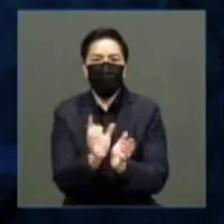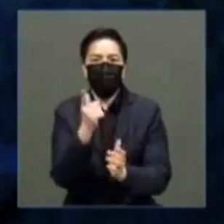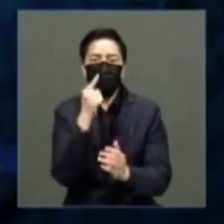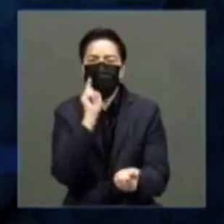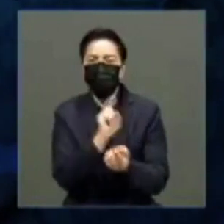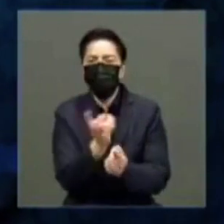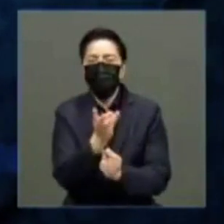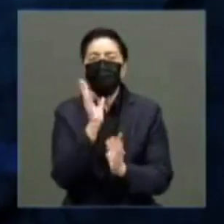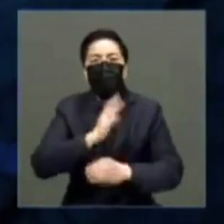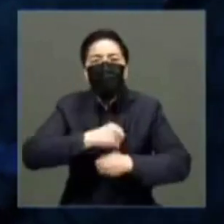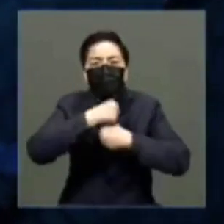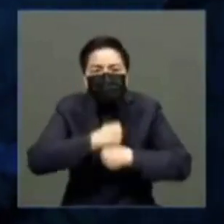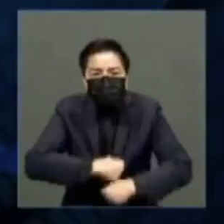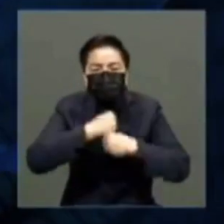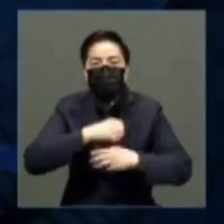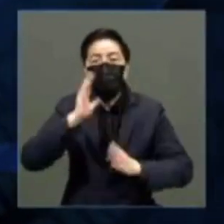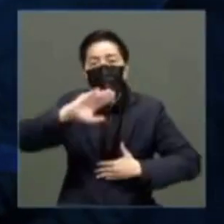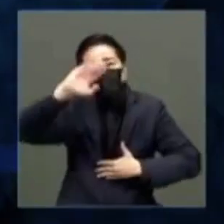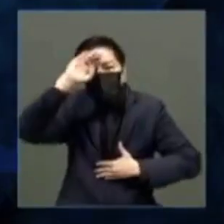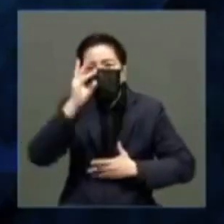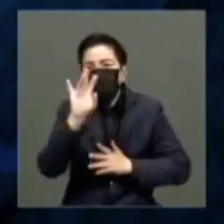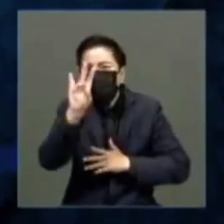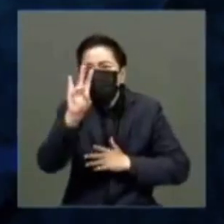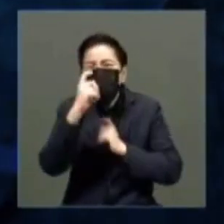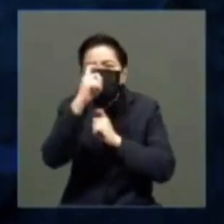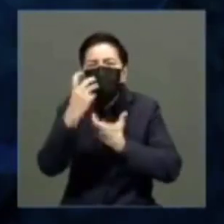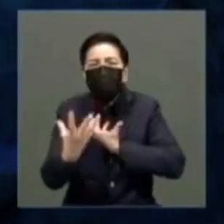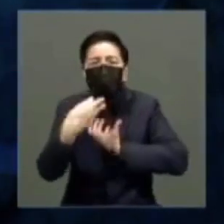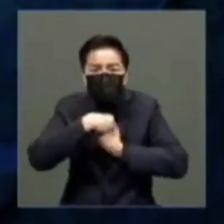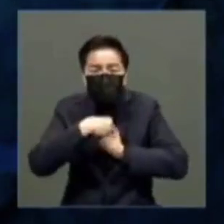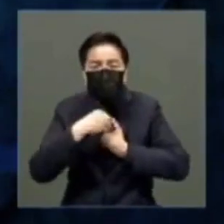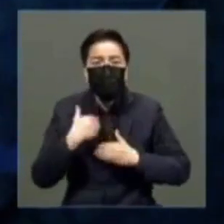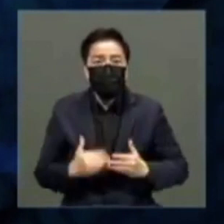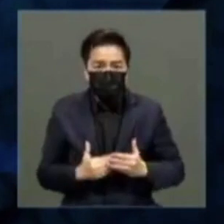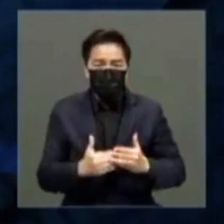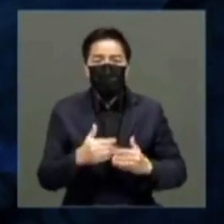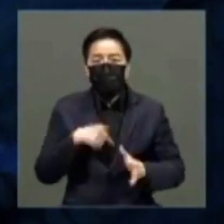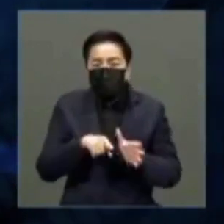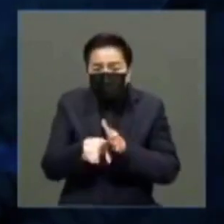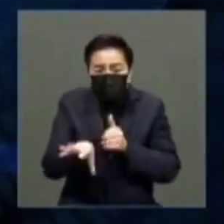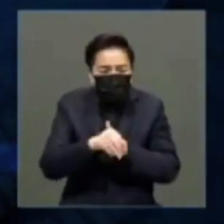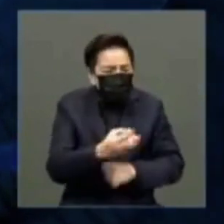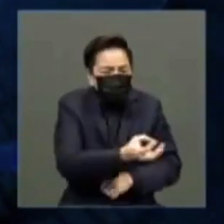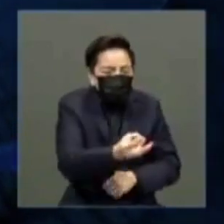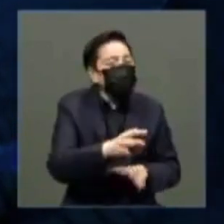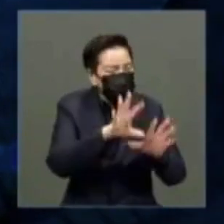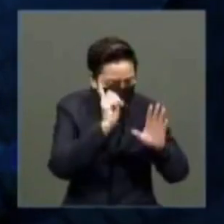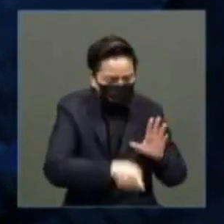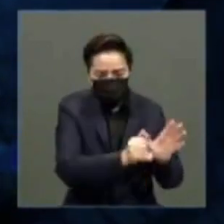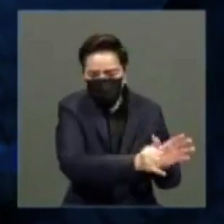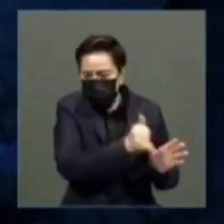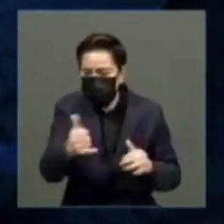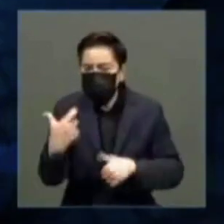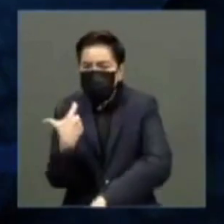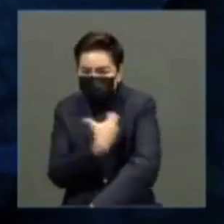ก็ขอเน้นย้ำให้พี่น้องประชาชนค่ะแม้ว่าในพื้นที่ท่านอัตราการติดเชื้อไม่มากแต่ถ้ามีเกิ